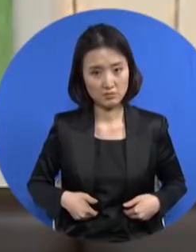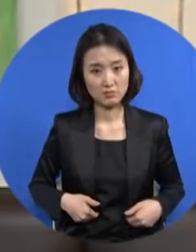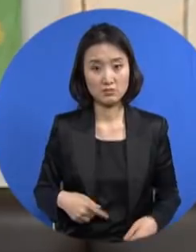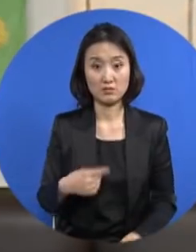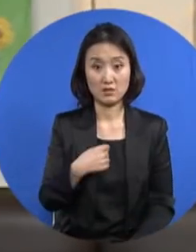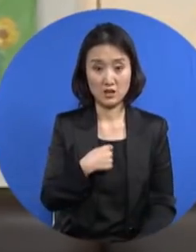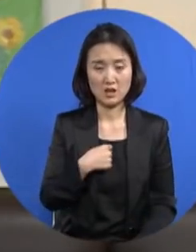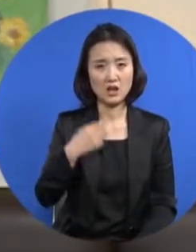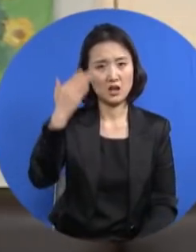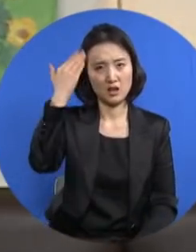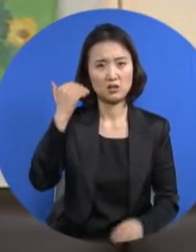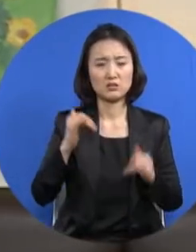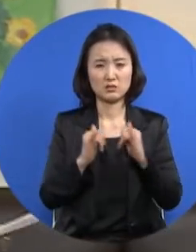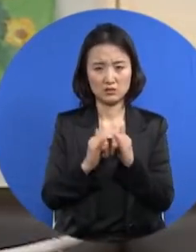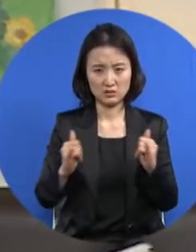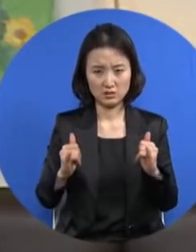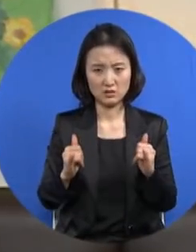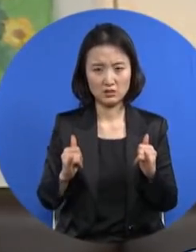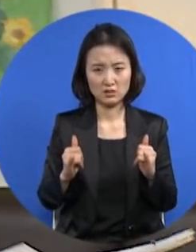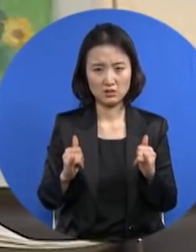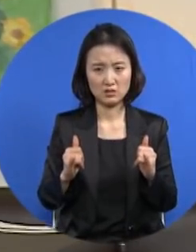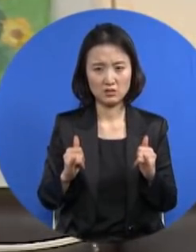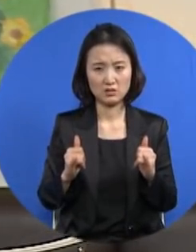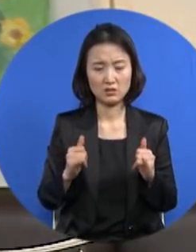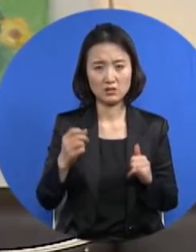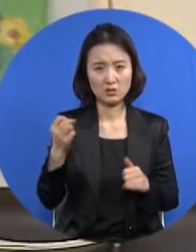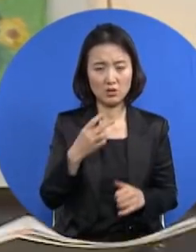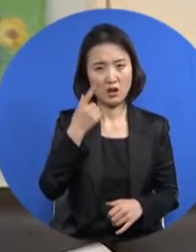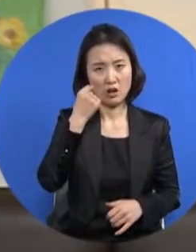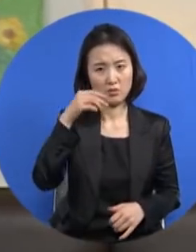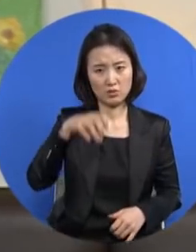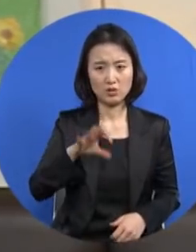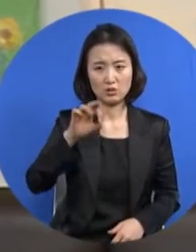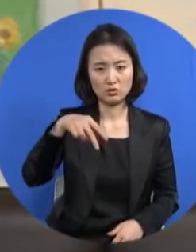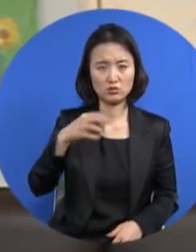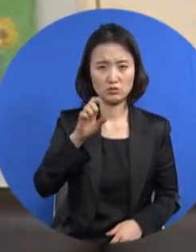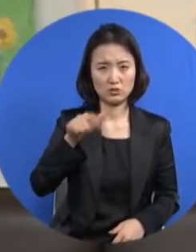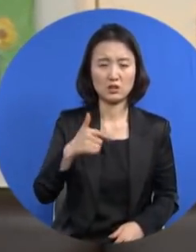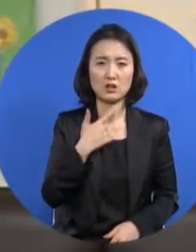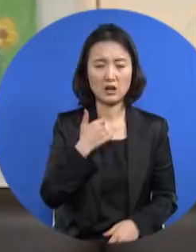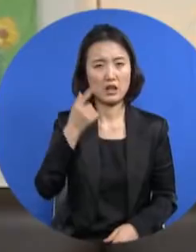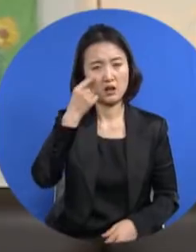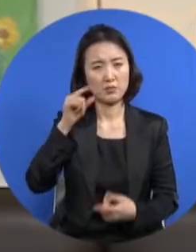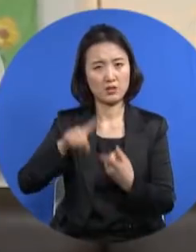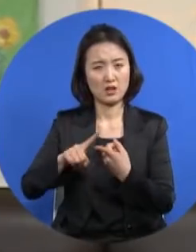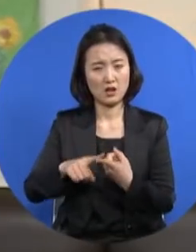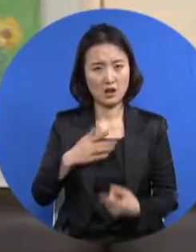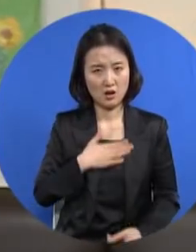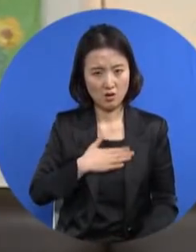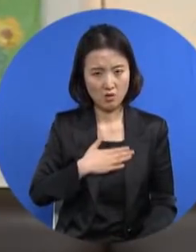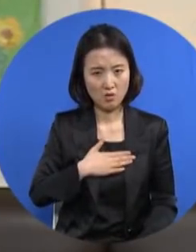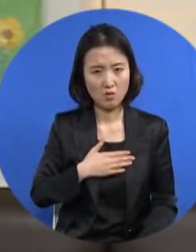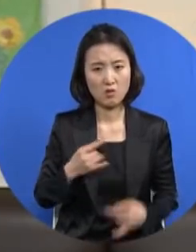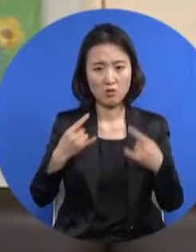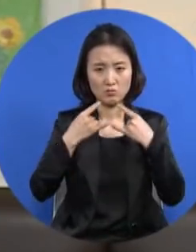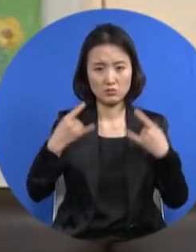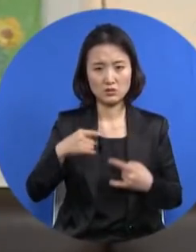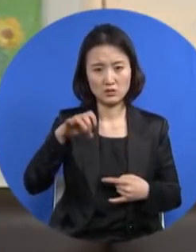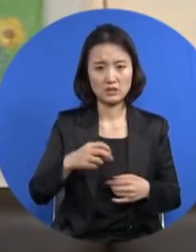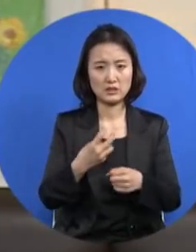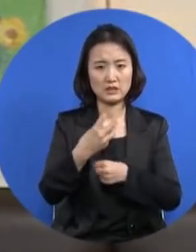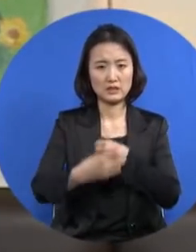한국 사람이에요. 그리고 일본에서 그 전에 유학을 했기 때문에 일본을 좀 알아요. 그리고 프랑스에 20년 넘게 살았기